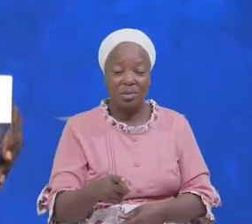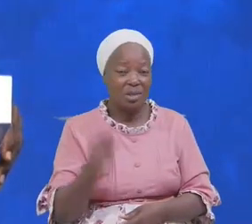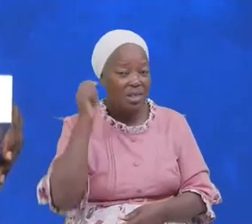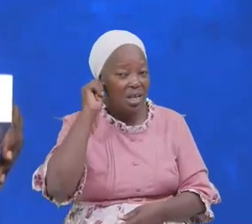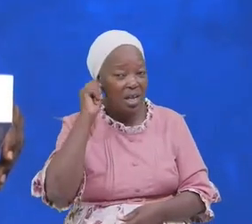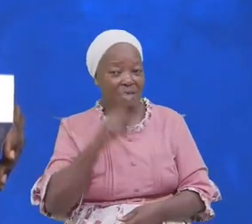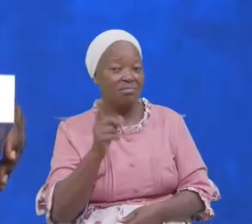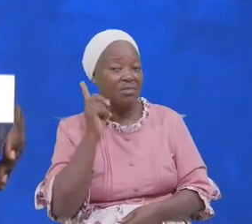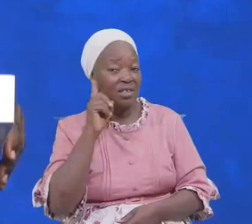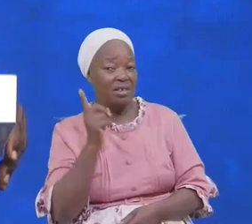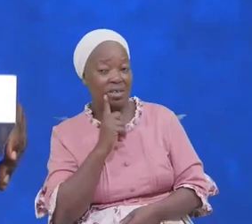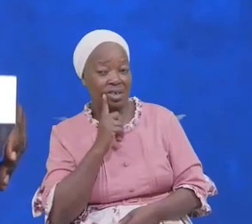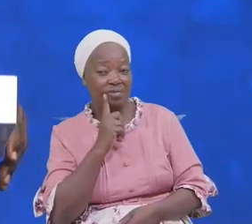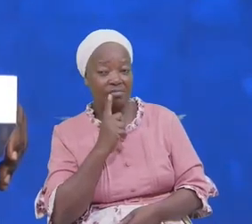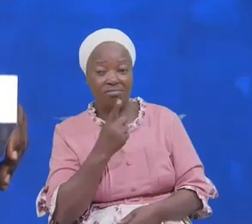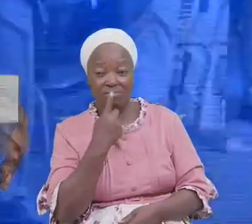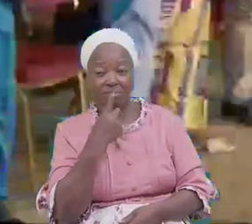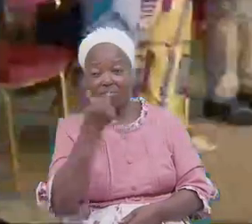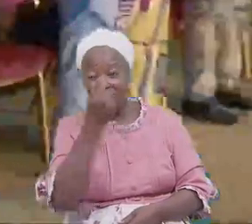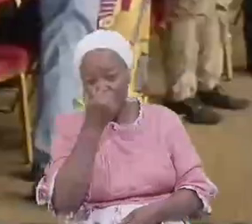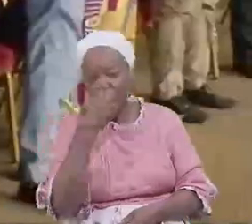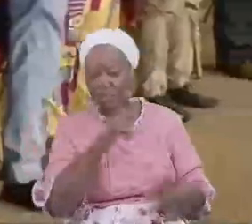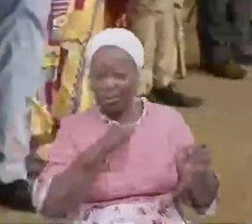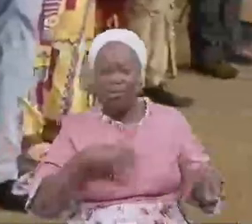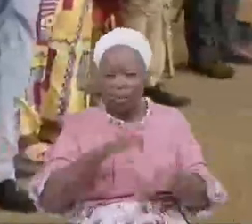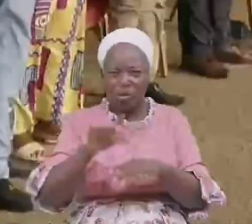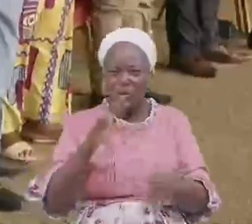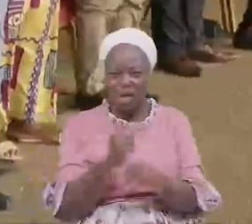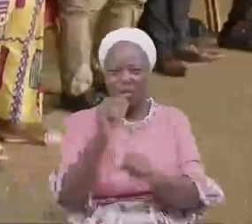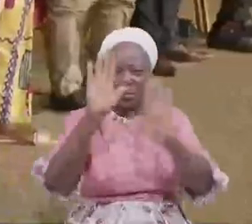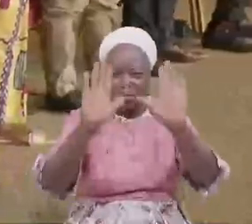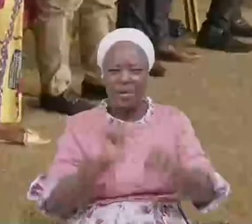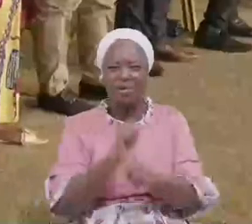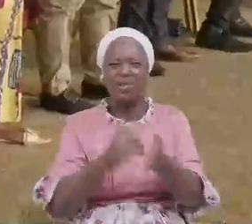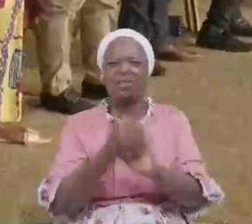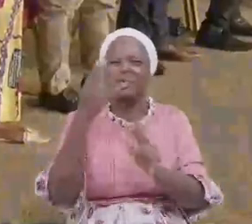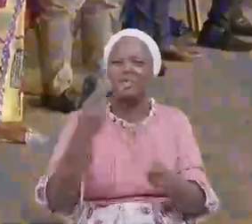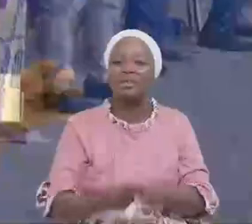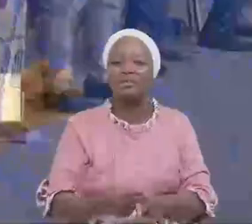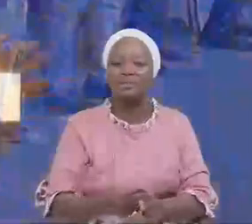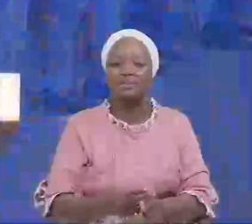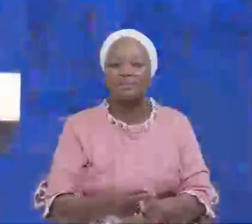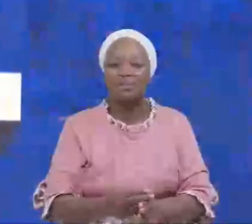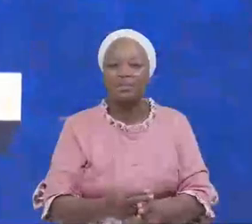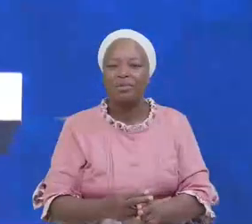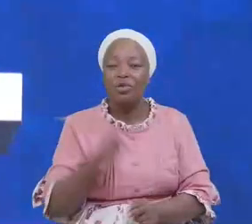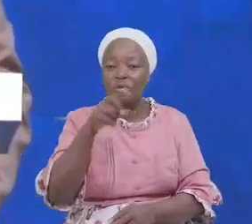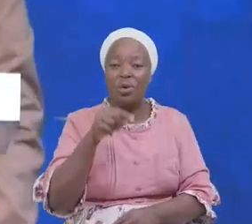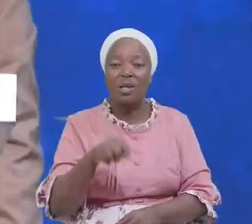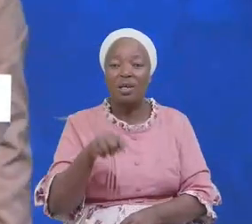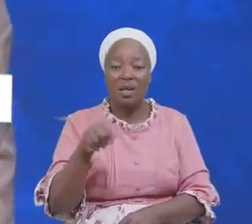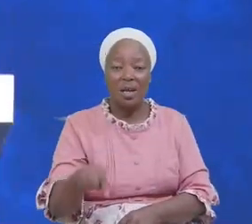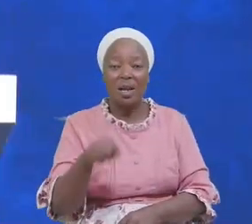Ses oreilles sont sourdes et muettes. Sourdes. Prépare-toi, Dieu va les ouvrir. Prépare-toi pour ton miracle. Tu es